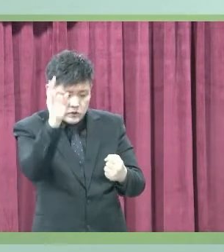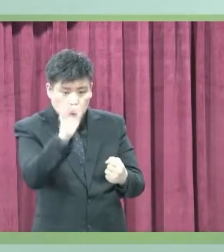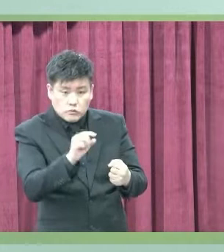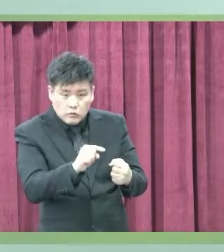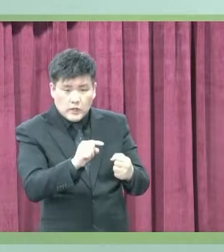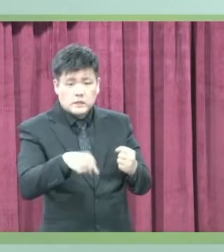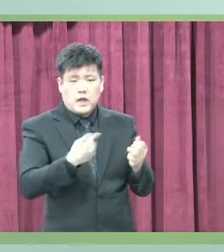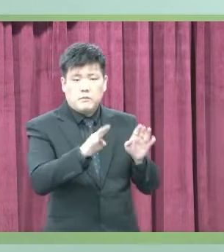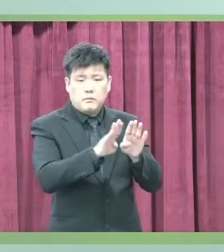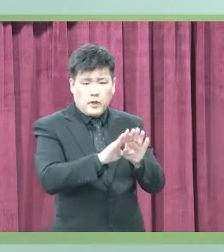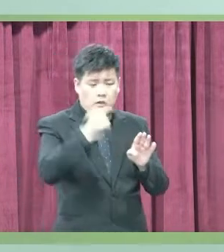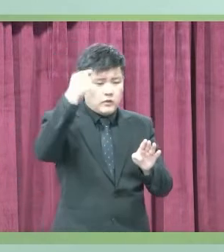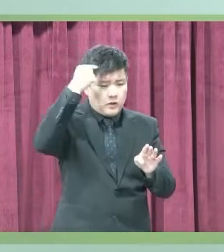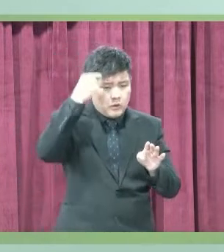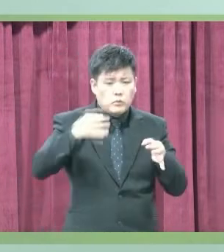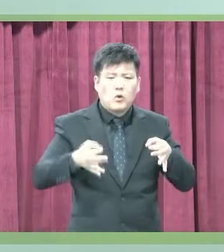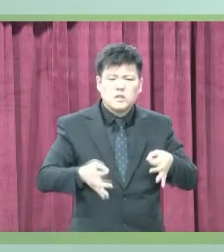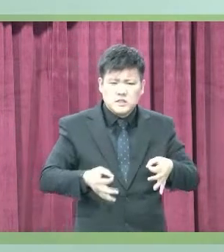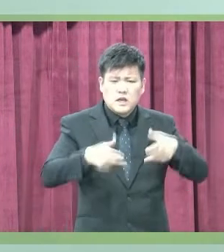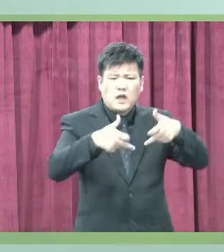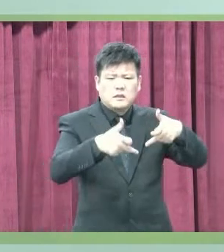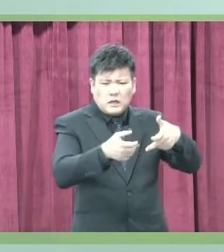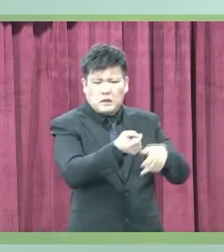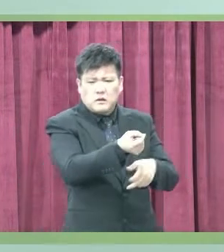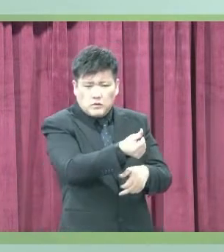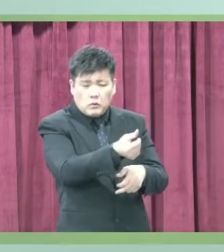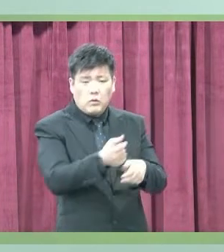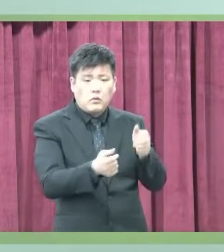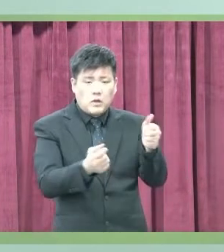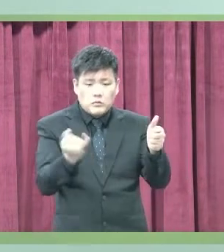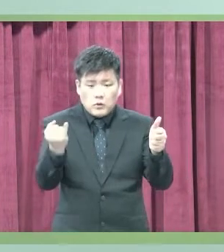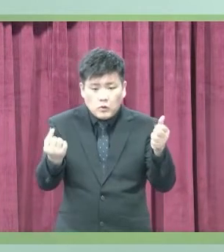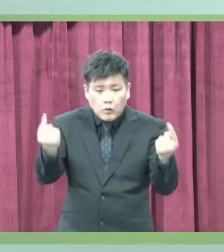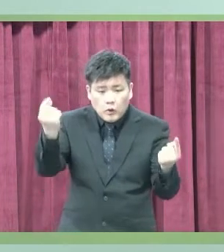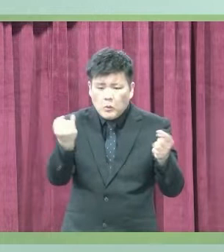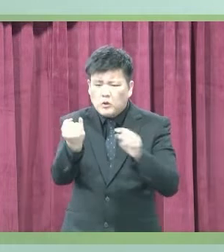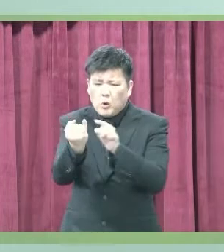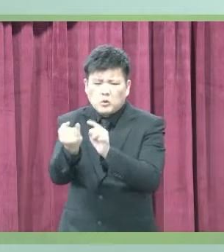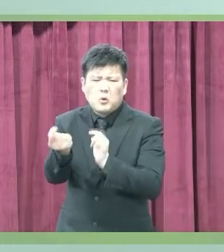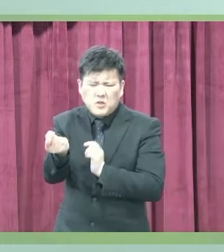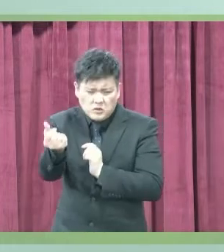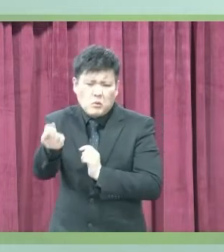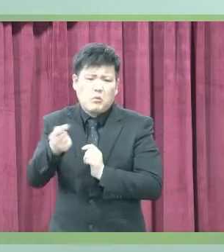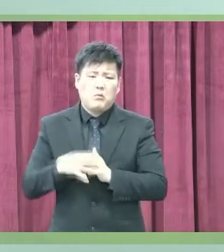뇌병변 신장장애인에서 낮았고, 여성이 남성에 비해 낮게 나타나고 있습니다.